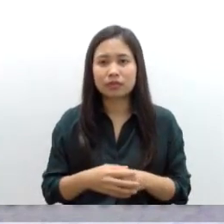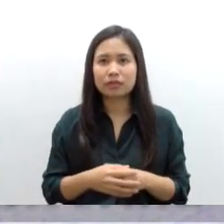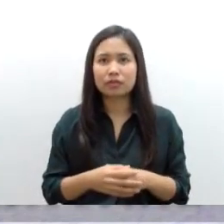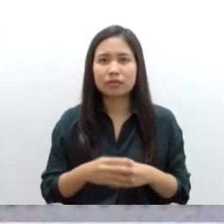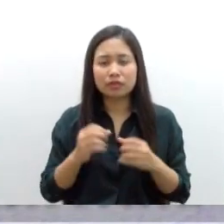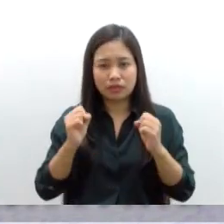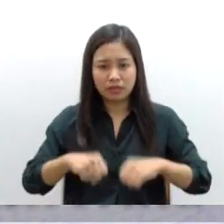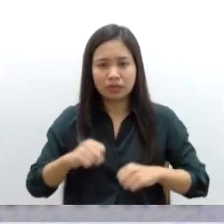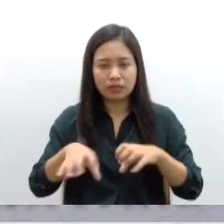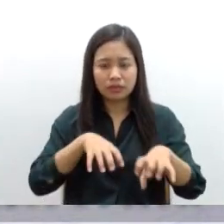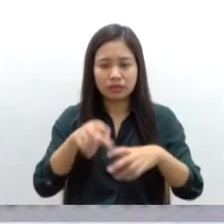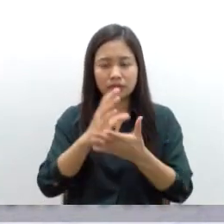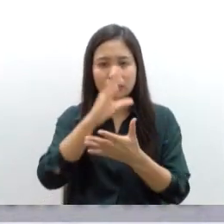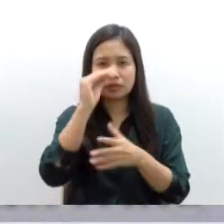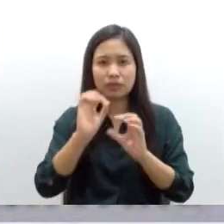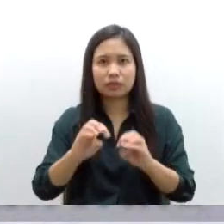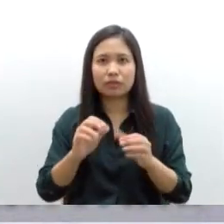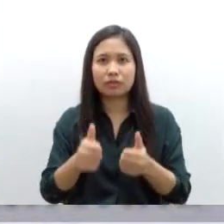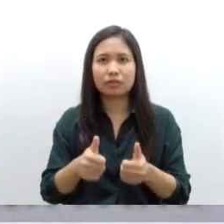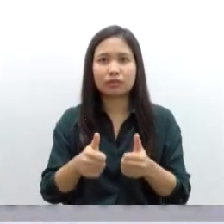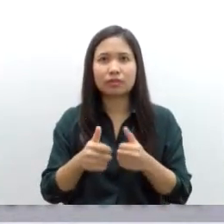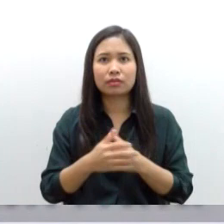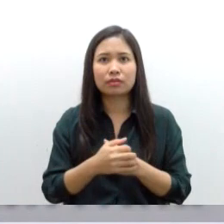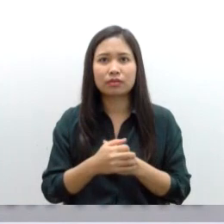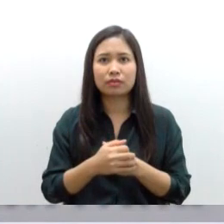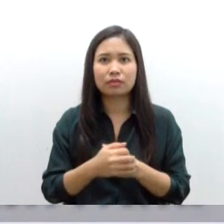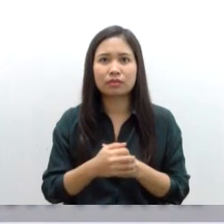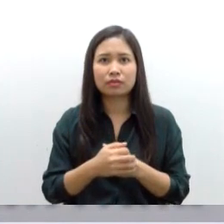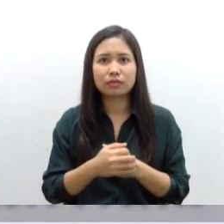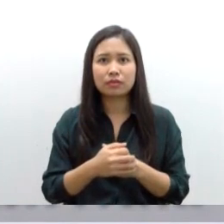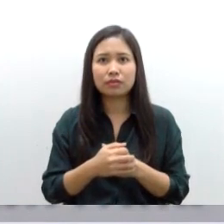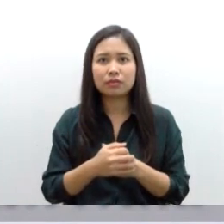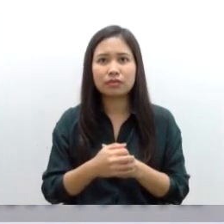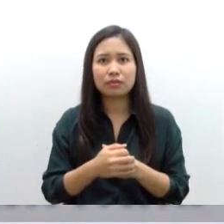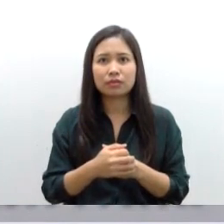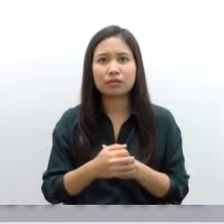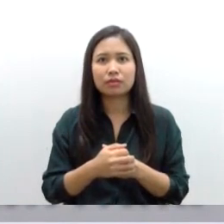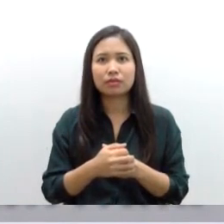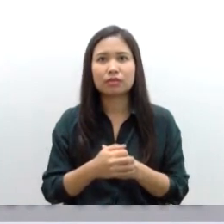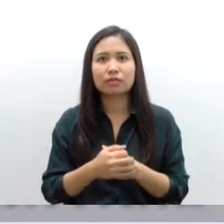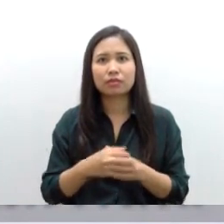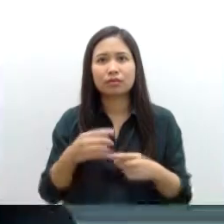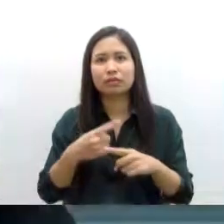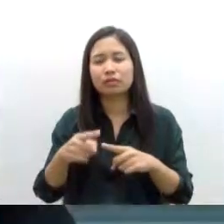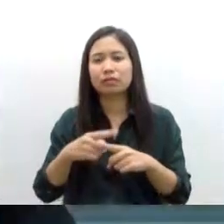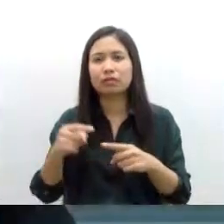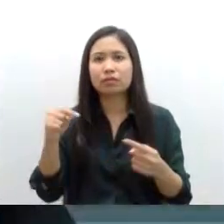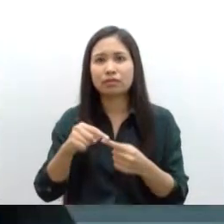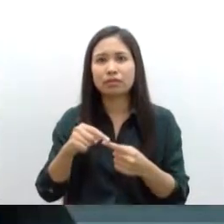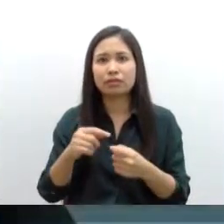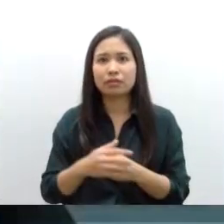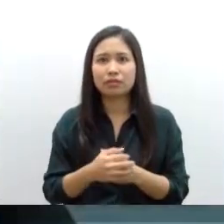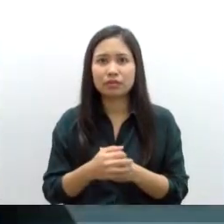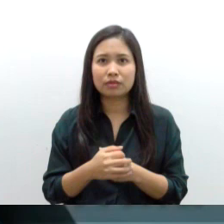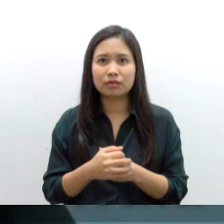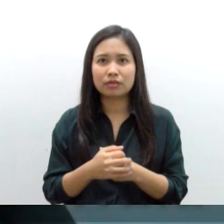ได้นะผมไปดูใน YouTube เนี่ย acting ได้เยอะเลยรีวิวผมดูที่ครูสาลินีเนี่ยผมชอบดูแกแล้วแก